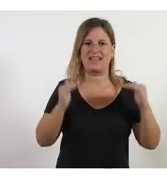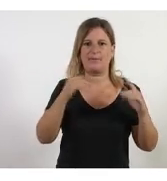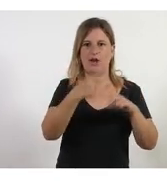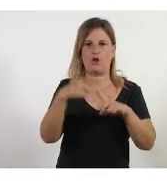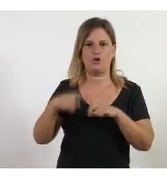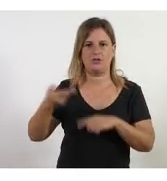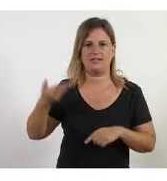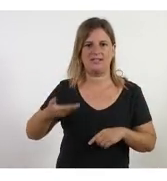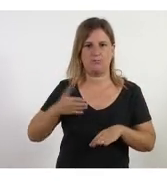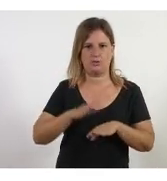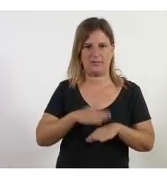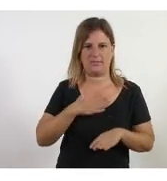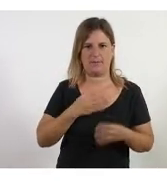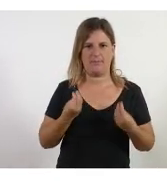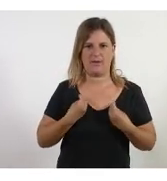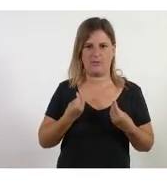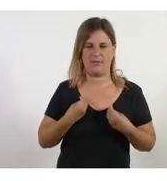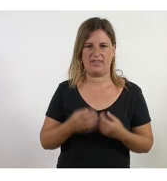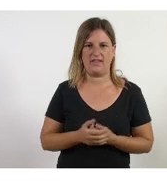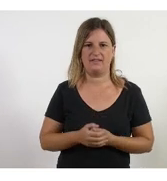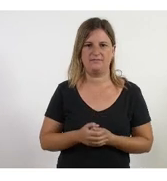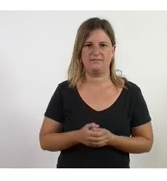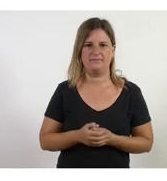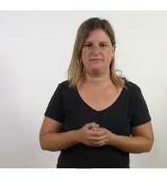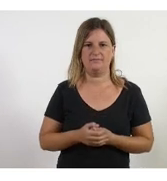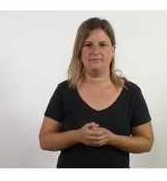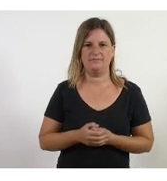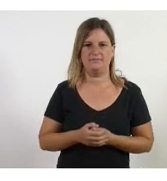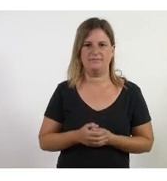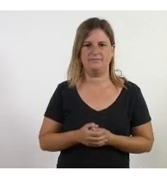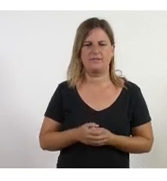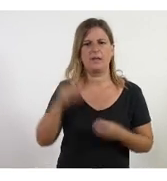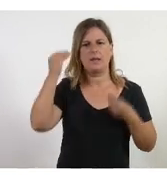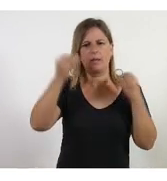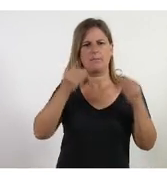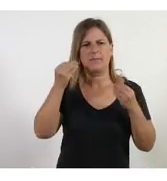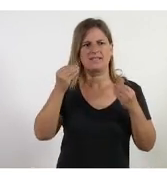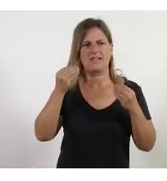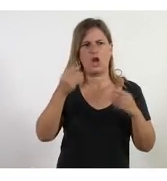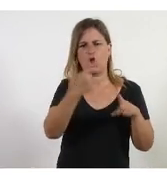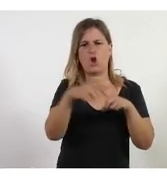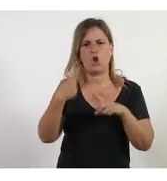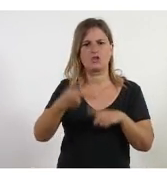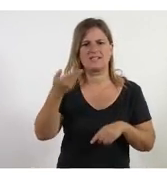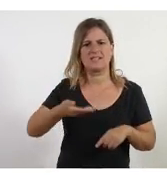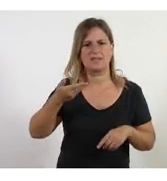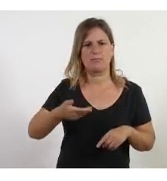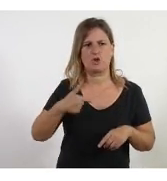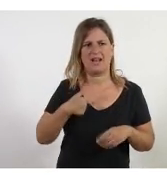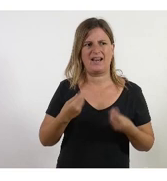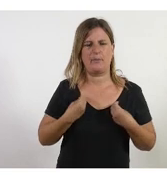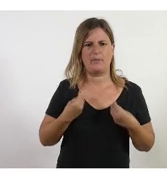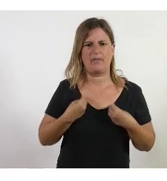importants per la nostra vida. És el que jo li dic, la roda de l'equilibri. No? Pensar en quines són les coses importants en la meva